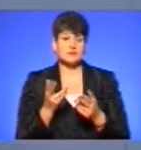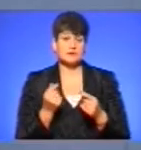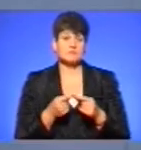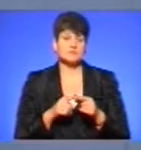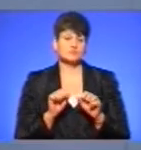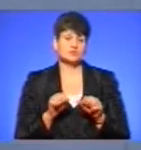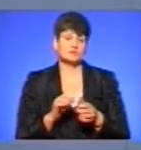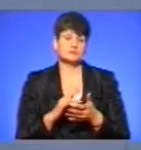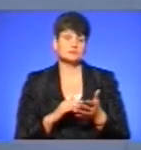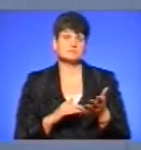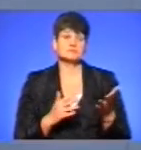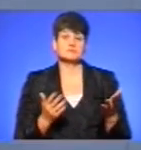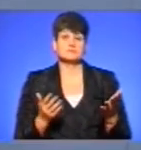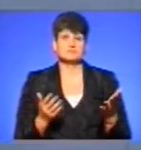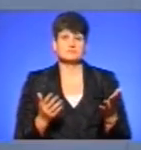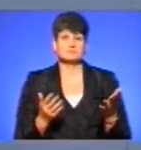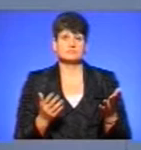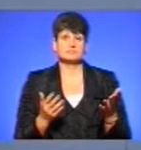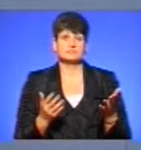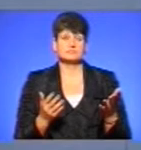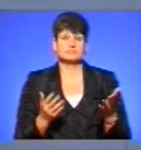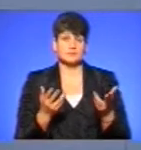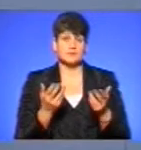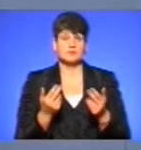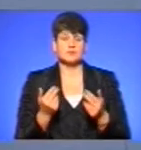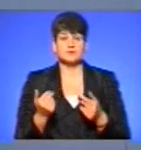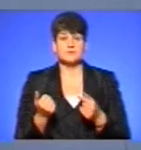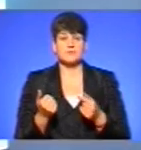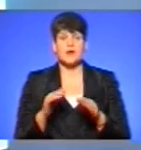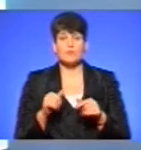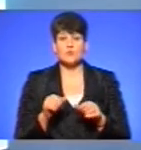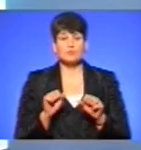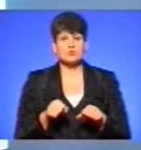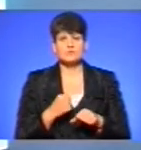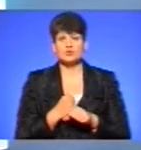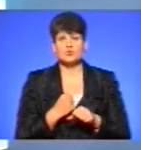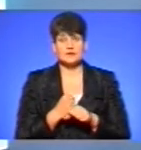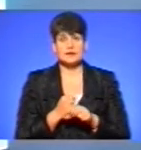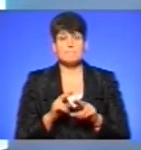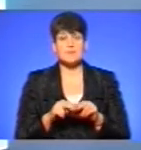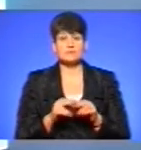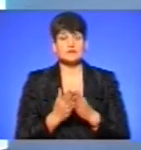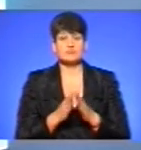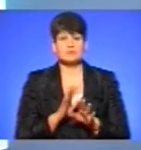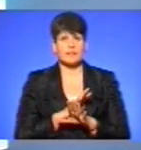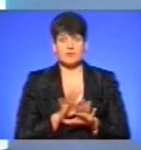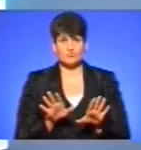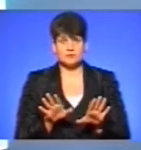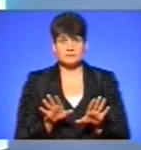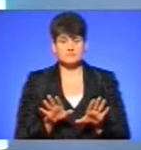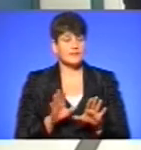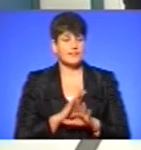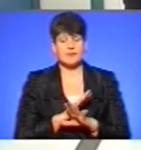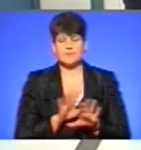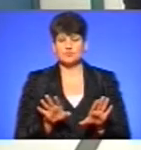можливо, не передбачено. Після того можливості вже виробити паспорта, книжечку вже не буде, так? Не